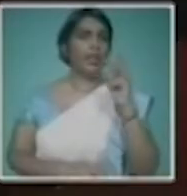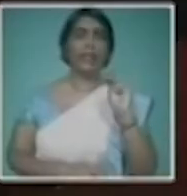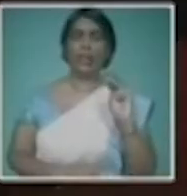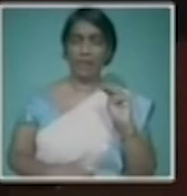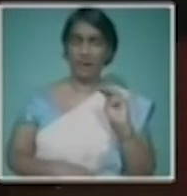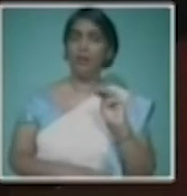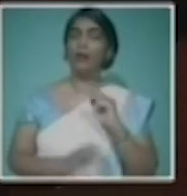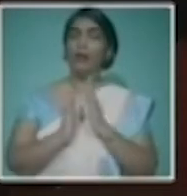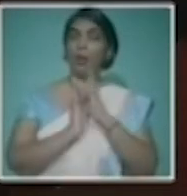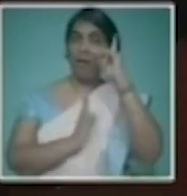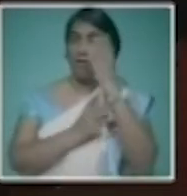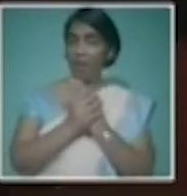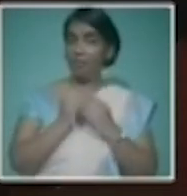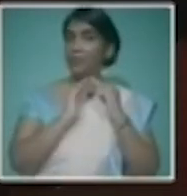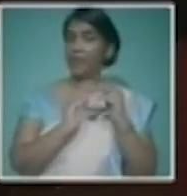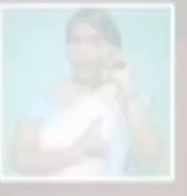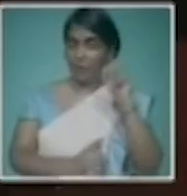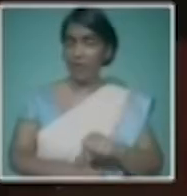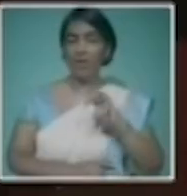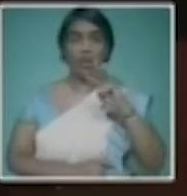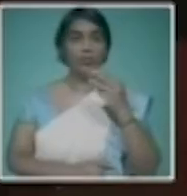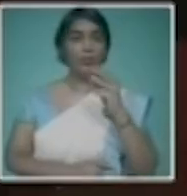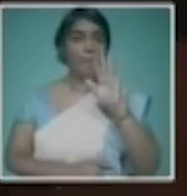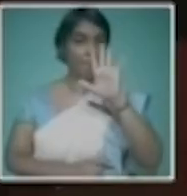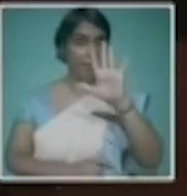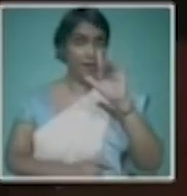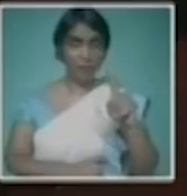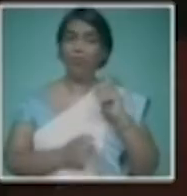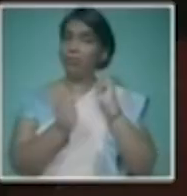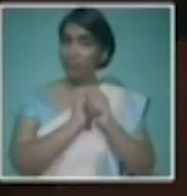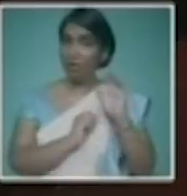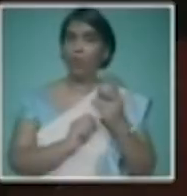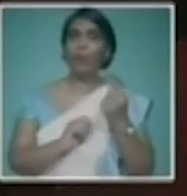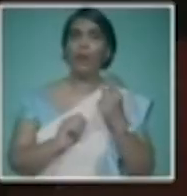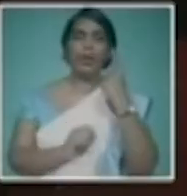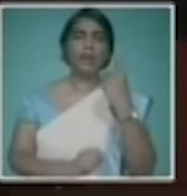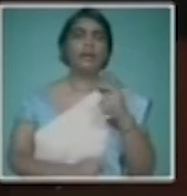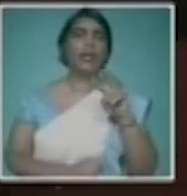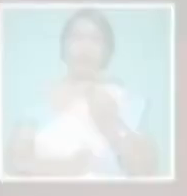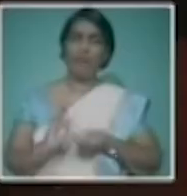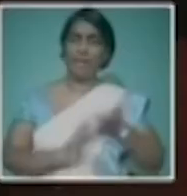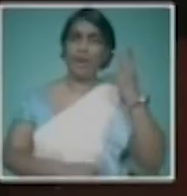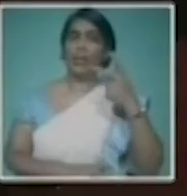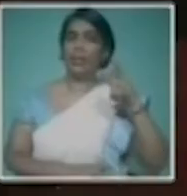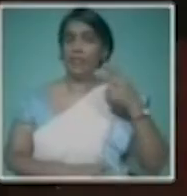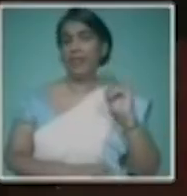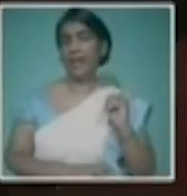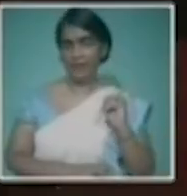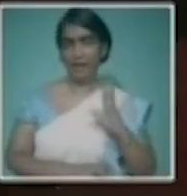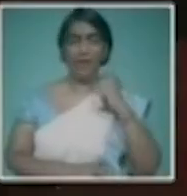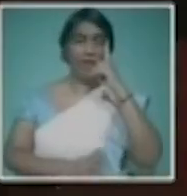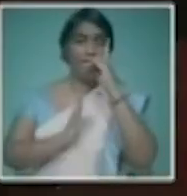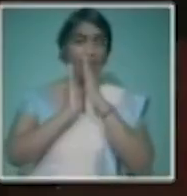මාසෙට. ආගමික සිද්ධාස්ථාන 11152ක් මේ සංශෝධනයෙන් පස්සෙත් ගෙවන්නේ රුපියල් 1260යි උපරිම ගාන. ඊළඟ